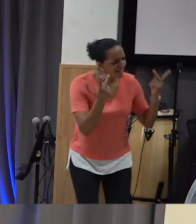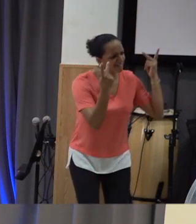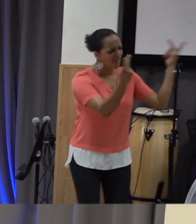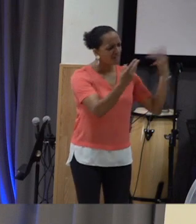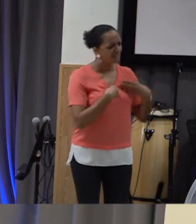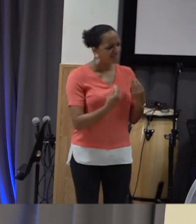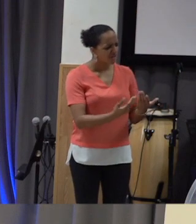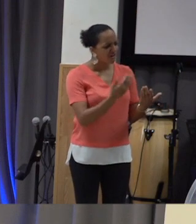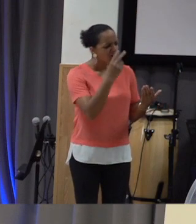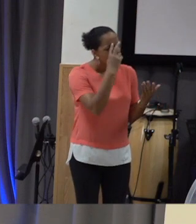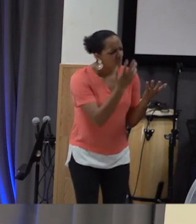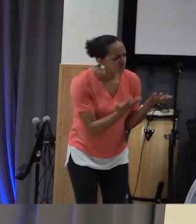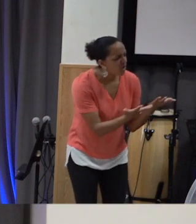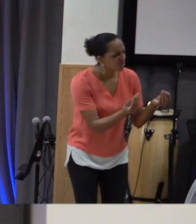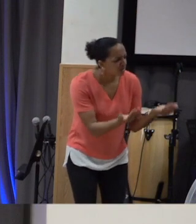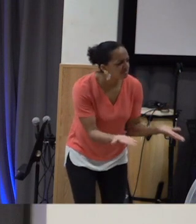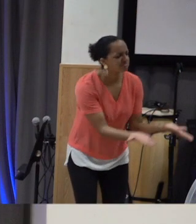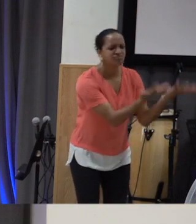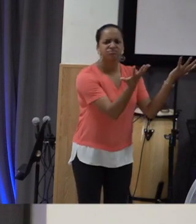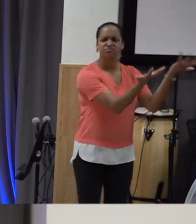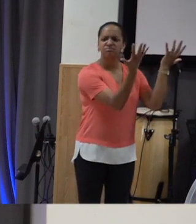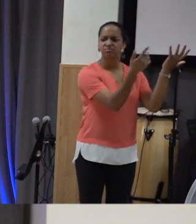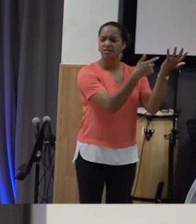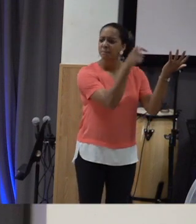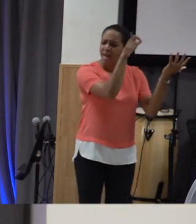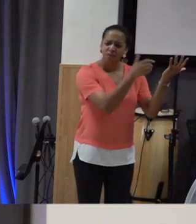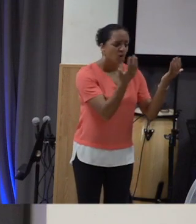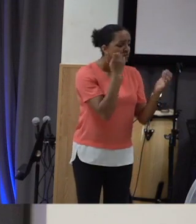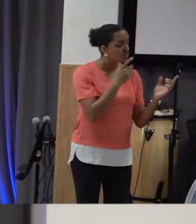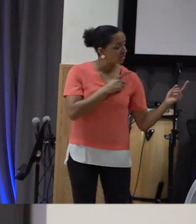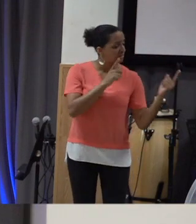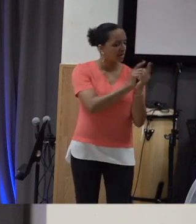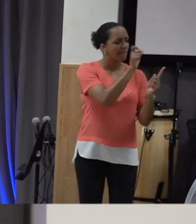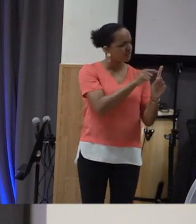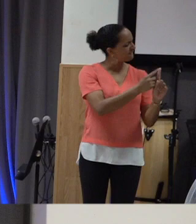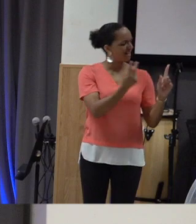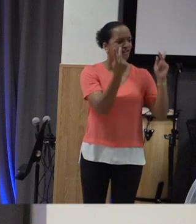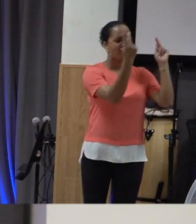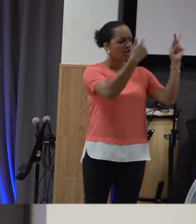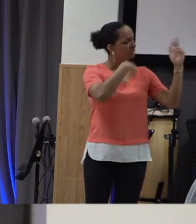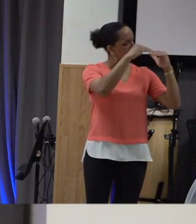Alors, Seigneur, l'honneur, c'est très important. Tu dois estimer l'autre comme étant au-dessus de toi.